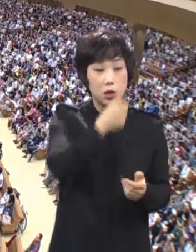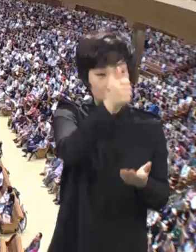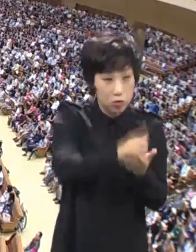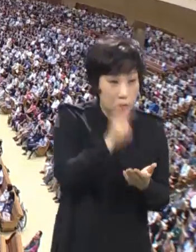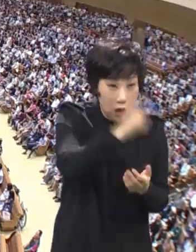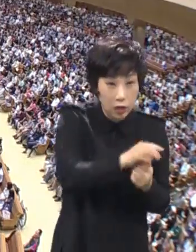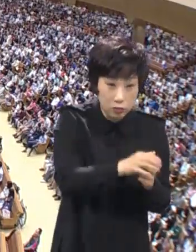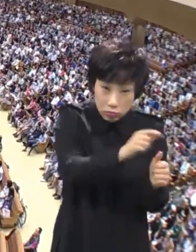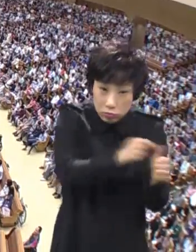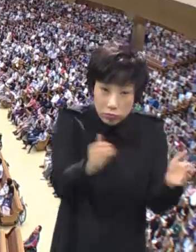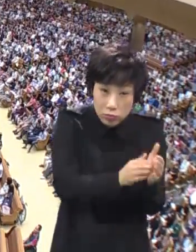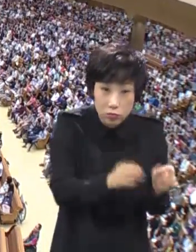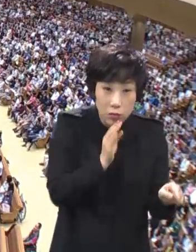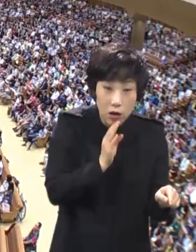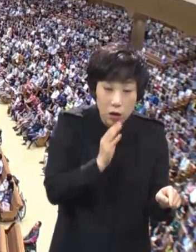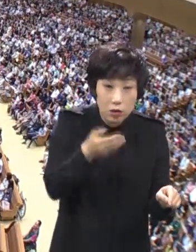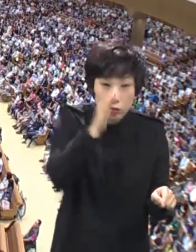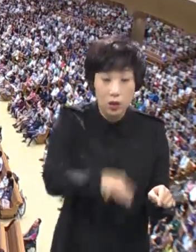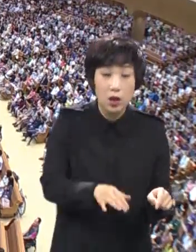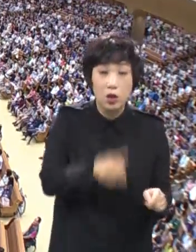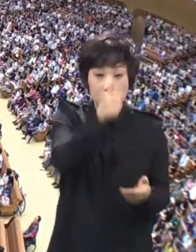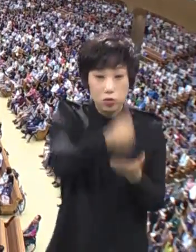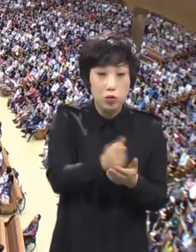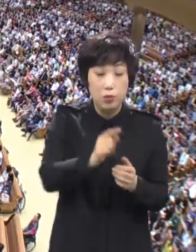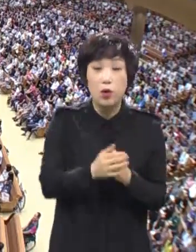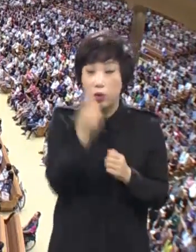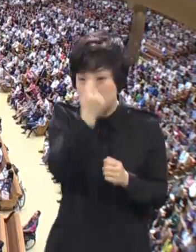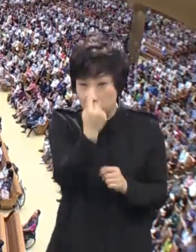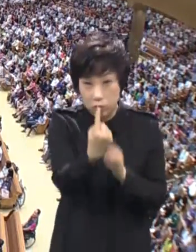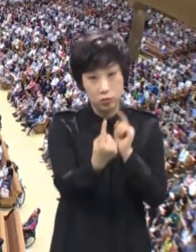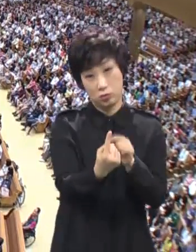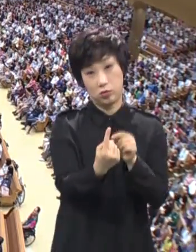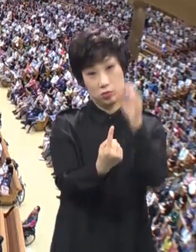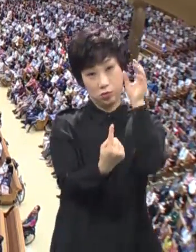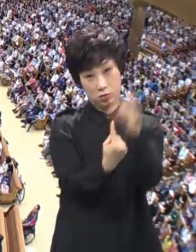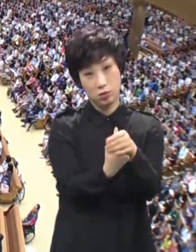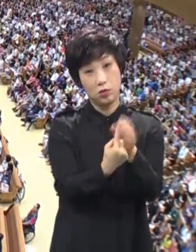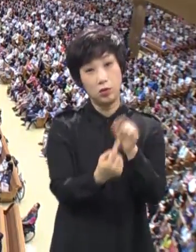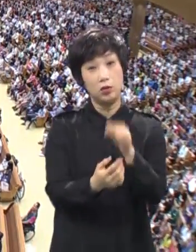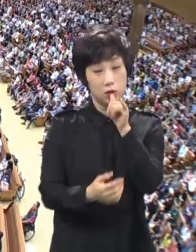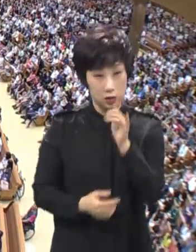중에서 재함바 되려니와 그 죄를 내가 파수꾼의 손에서 찾으리라.